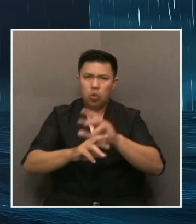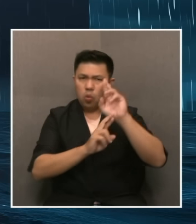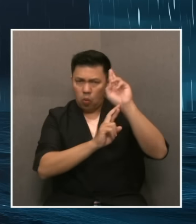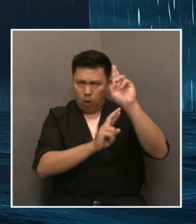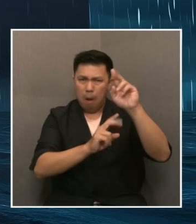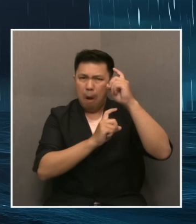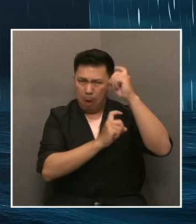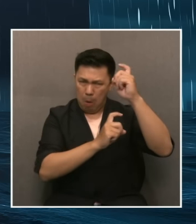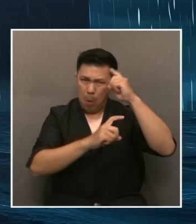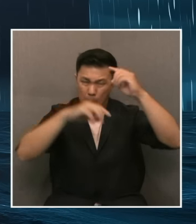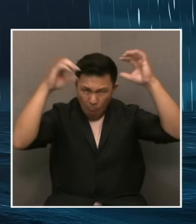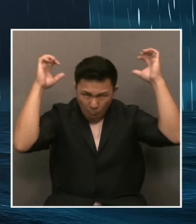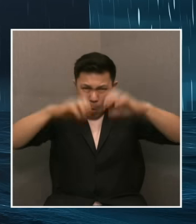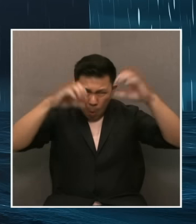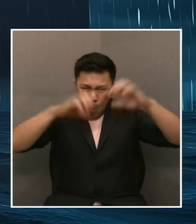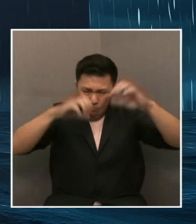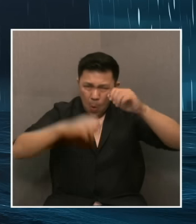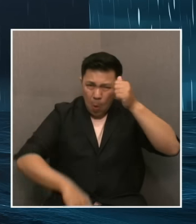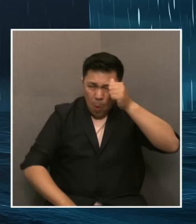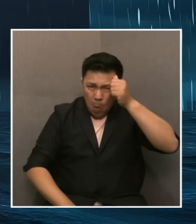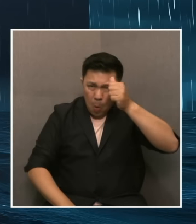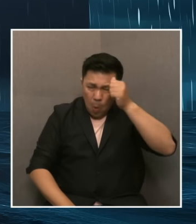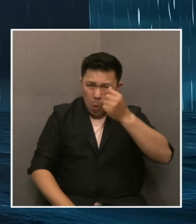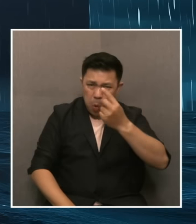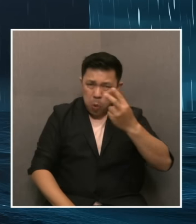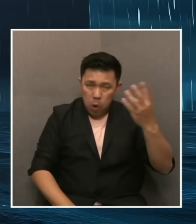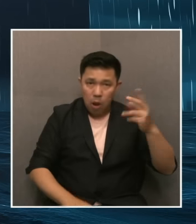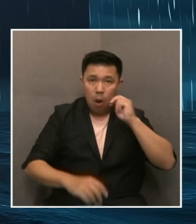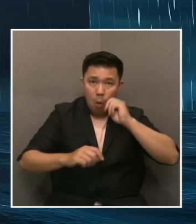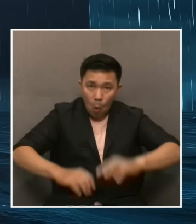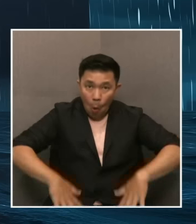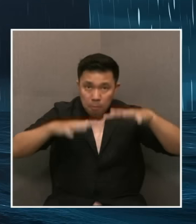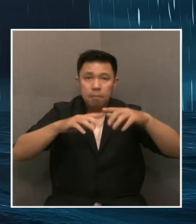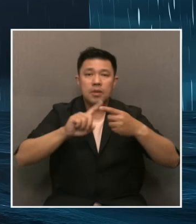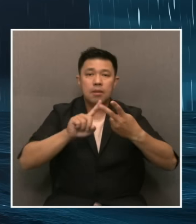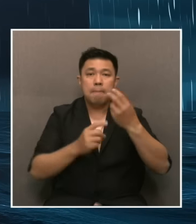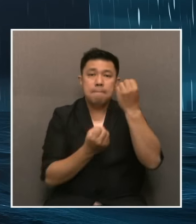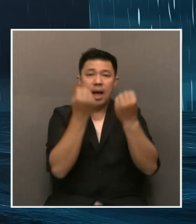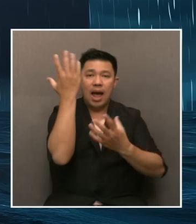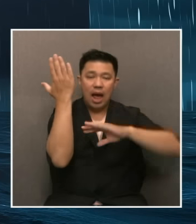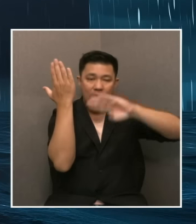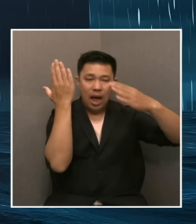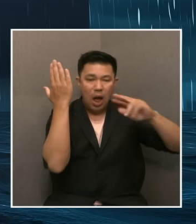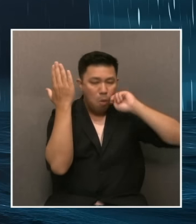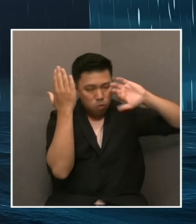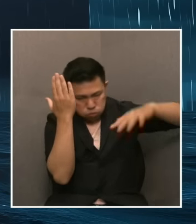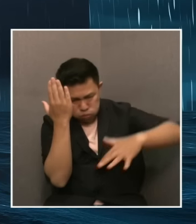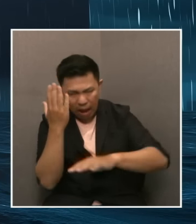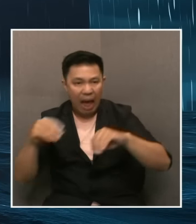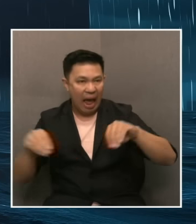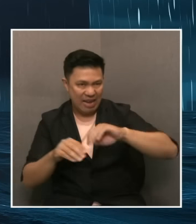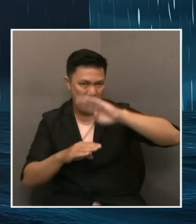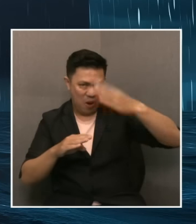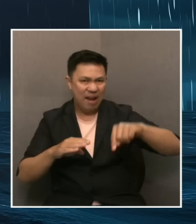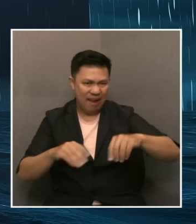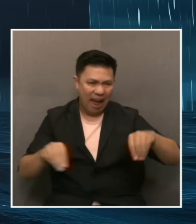หนกถึงนักมากและฝนที่ตกสะสมซึงทำใหเกิดน้ำทวมฉับพลานและน้ป่าไลหลากโดยเฉพาะพื้นที่และเชิงขาวใล้ท